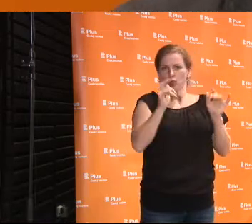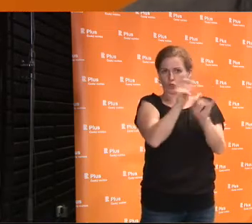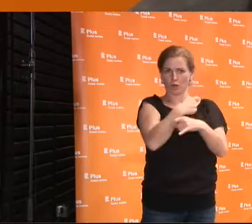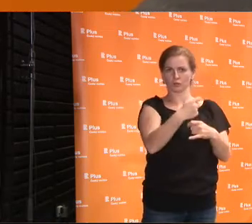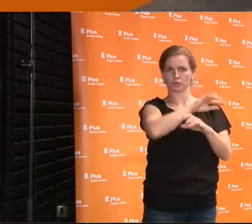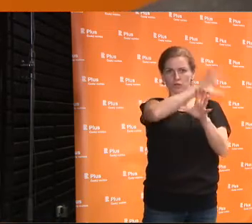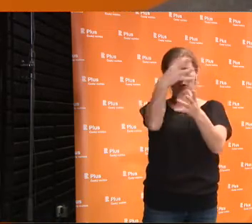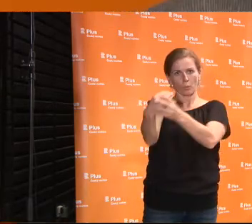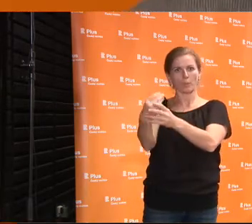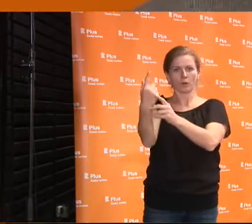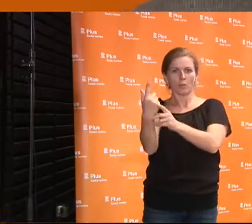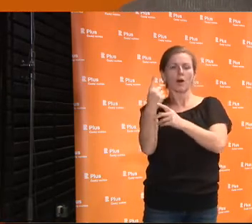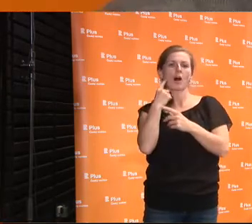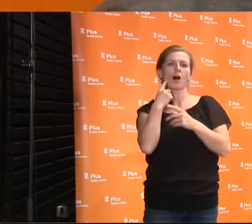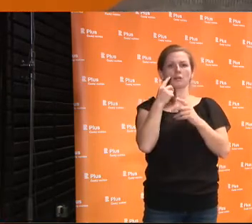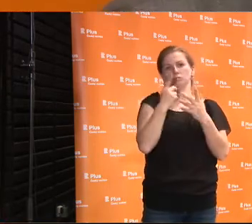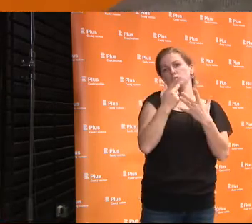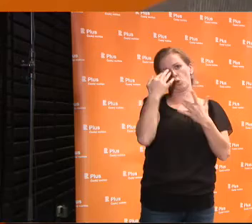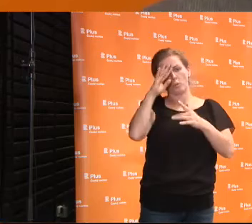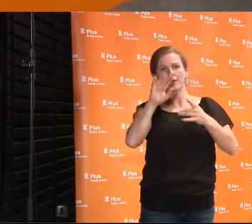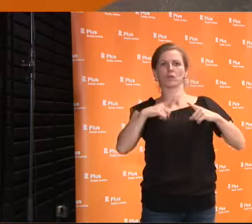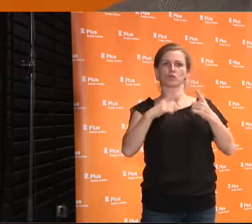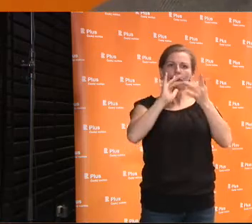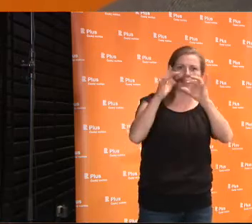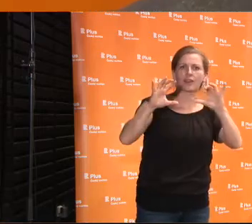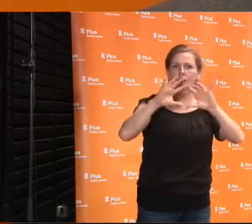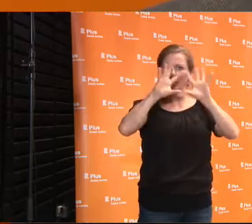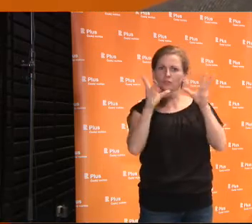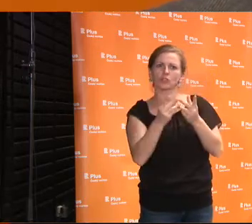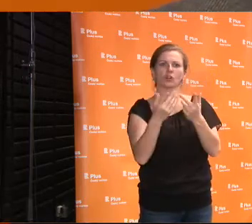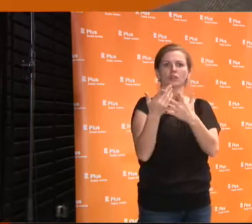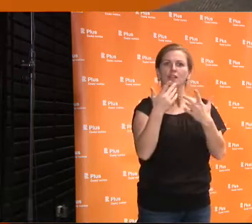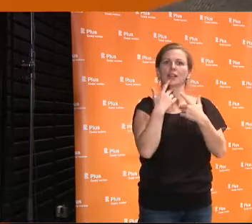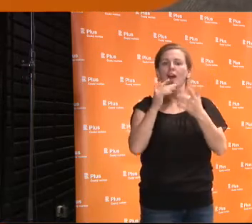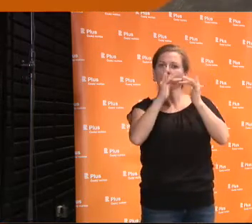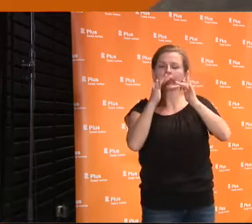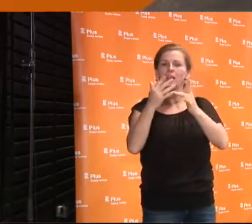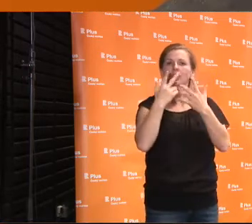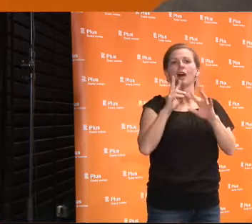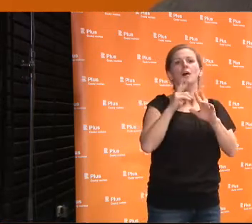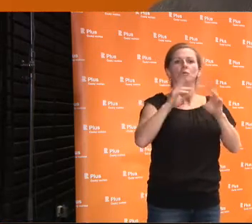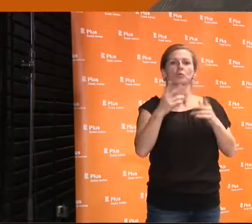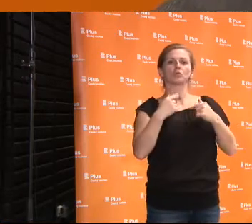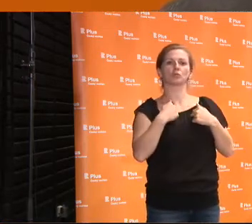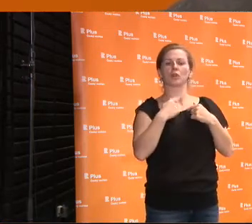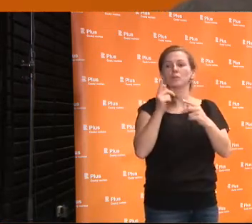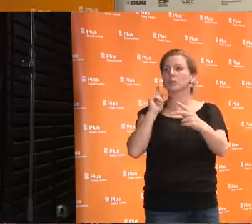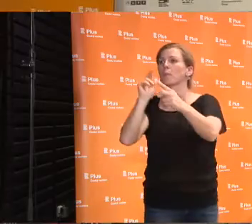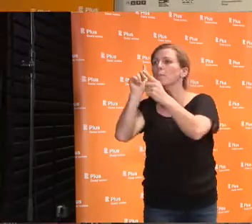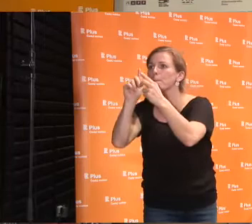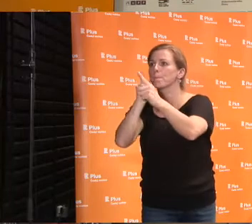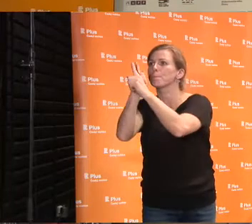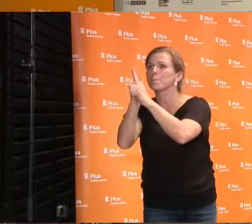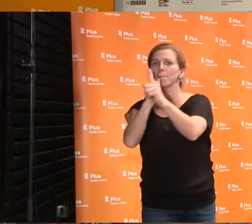trošku umím se pohybovat v digitálním světě, tak mi to umožňuje, abych zároveň byl někde jinde a tu kapacitu čili to vede k větší efektivitě. No